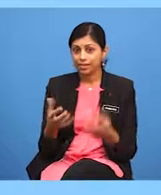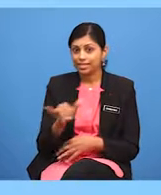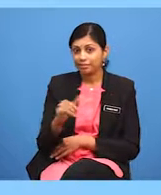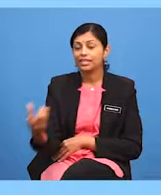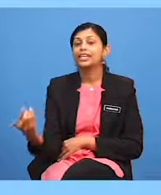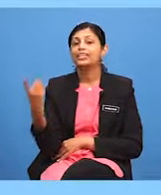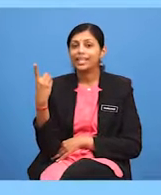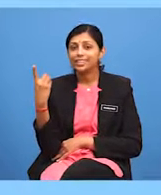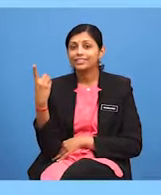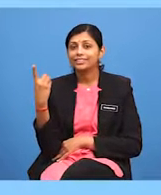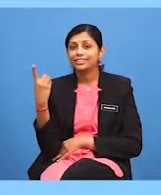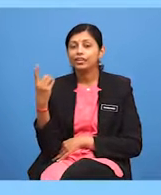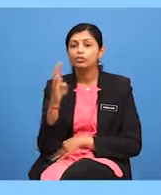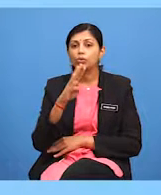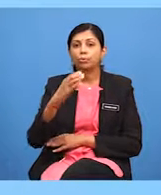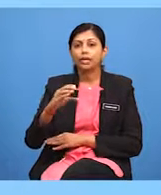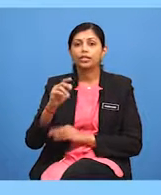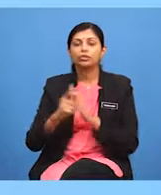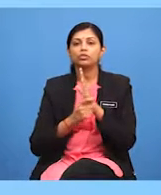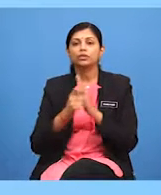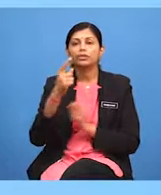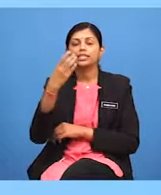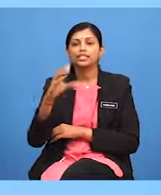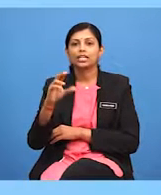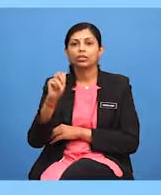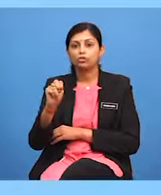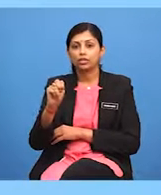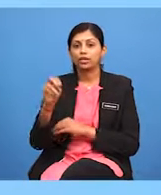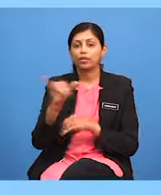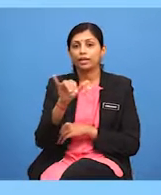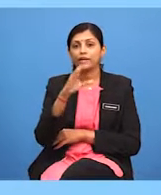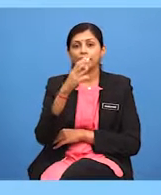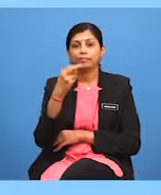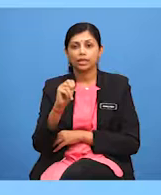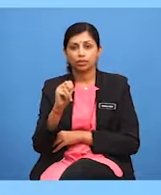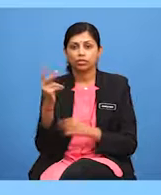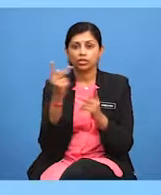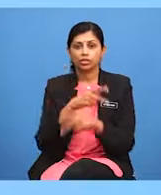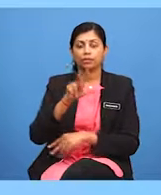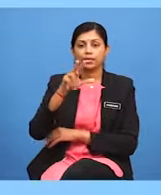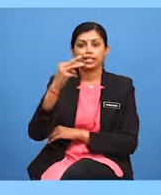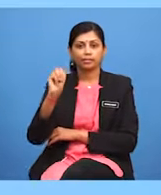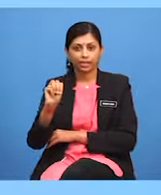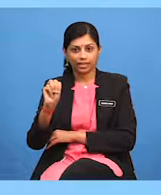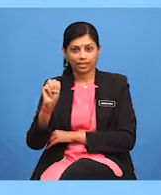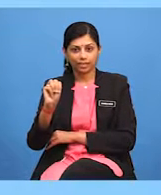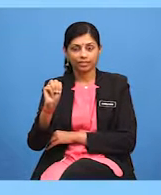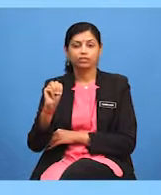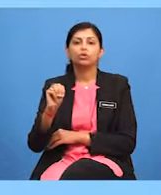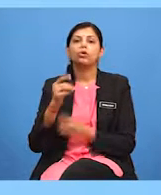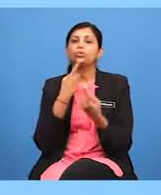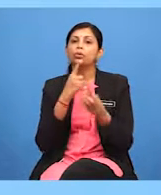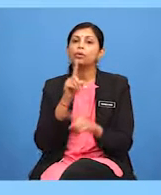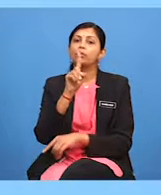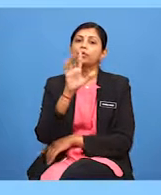3 meter. Maka jawapannya sama dengan 1500 Newton